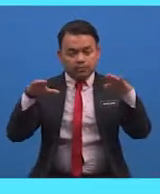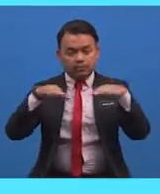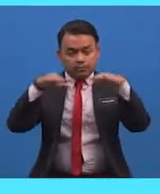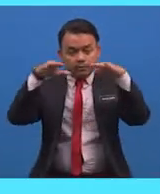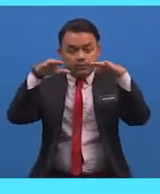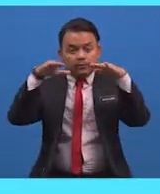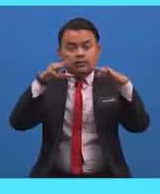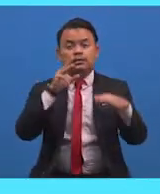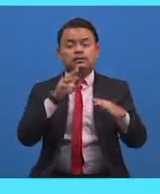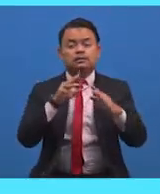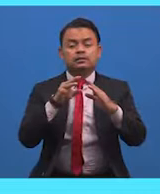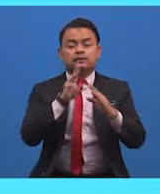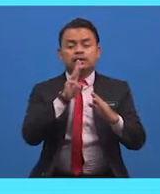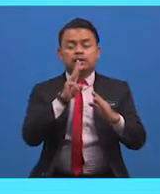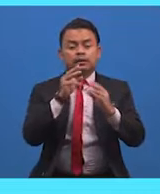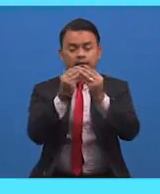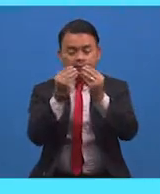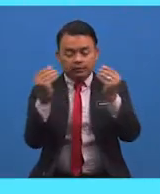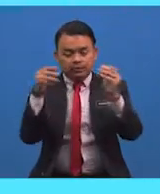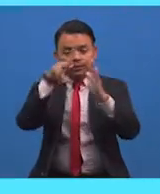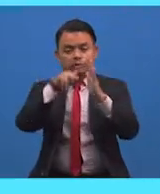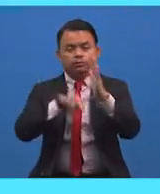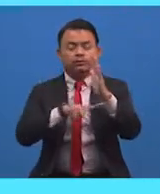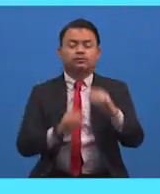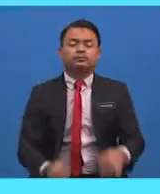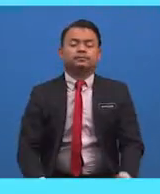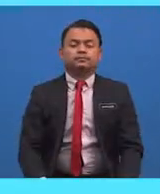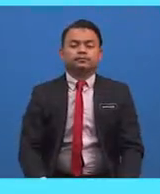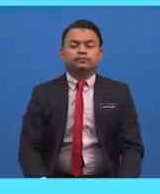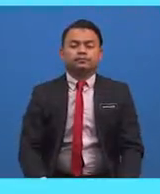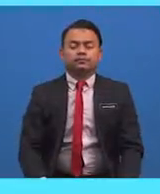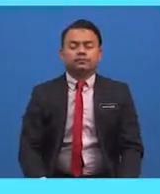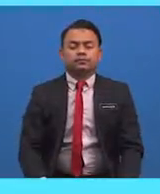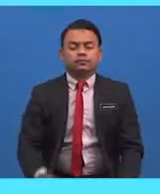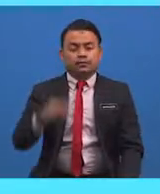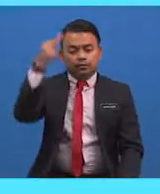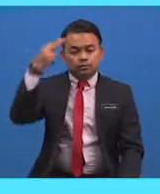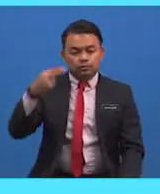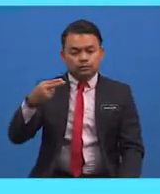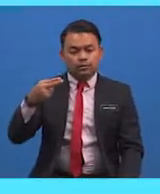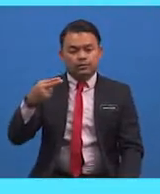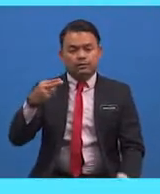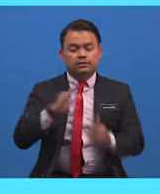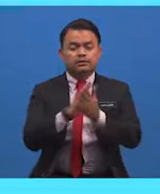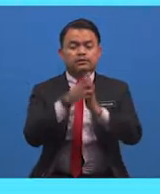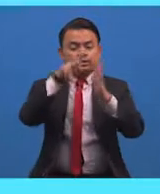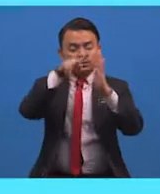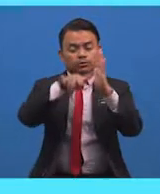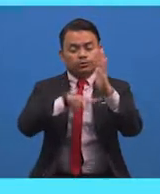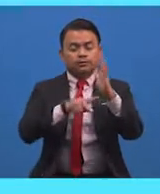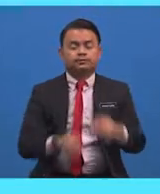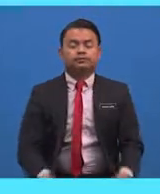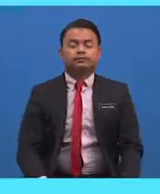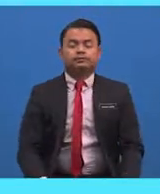kehilangan kelembapan yang ketara. Oleh itu, kejadian hujan akan berkurangan.